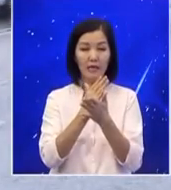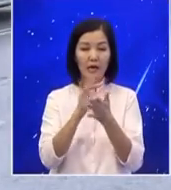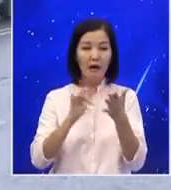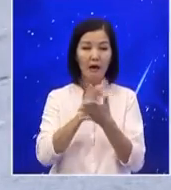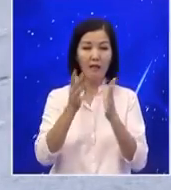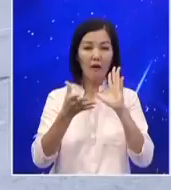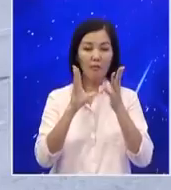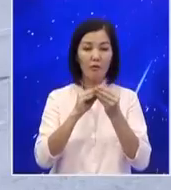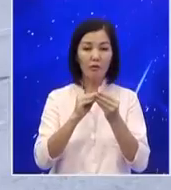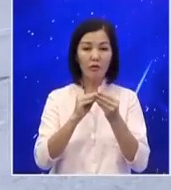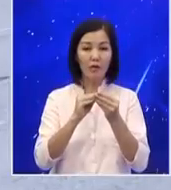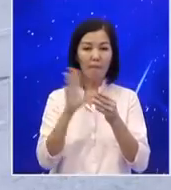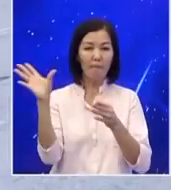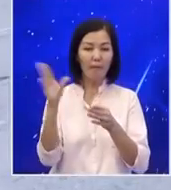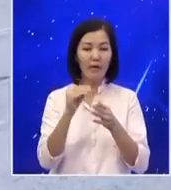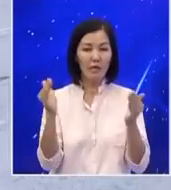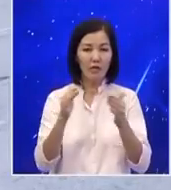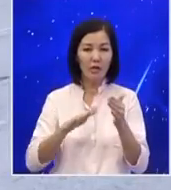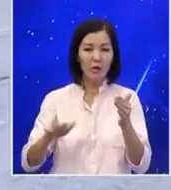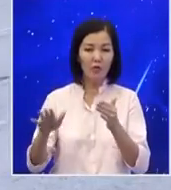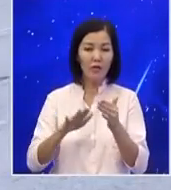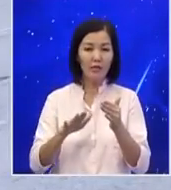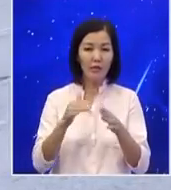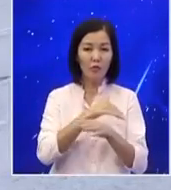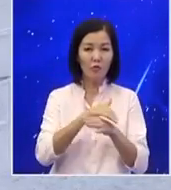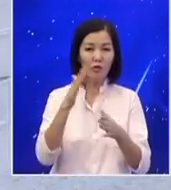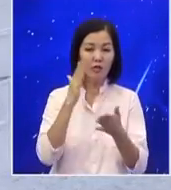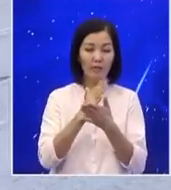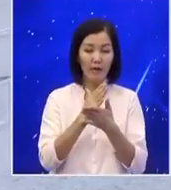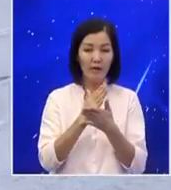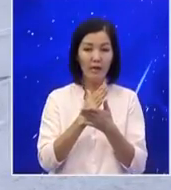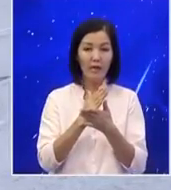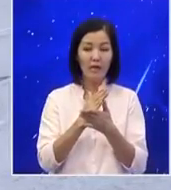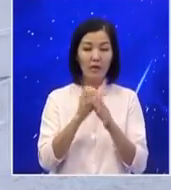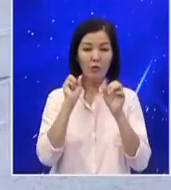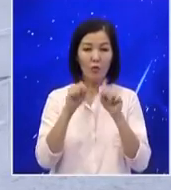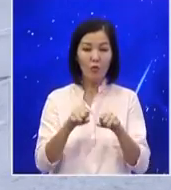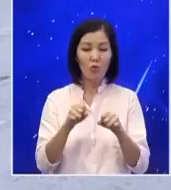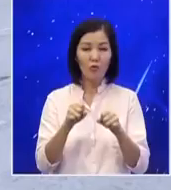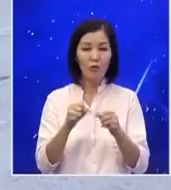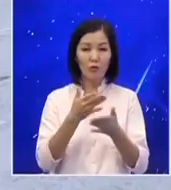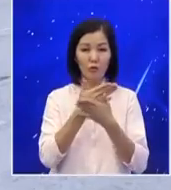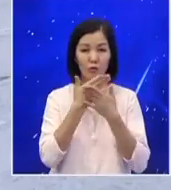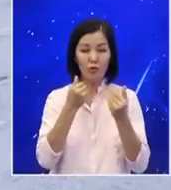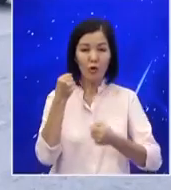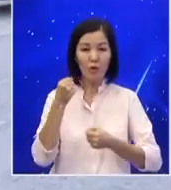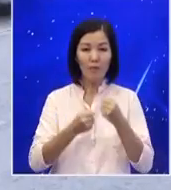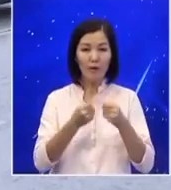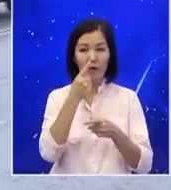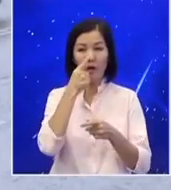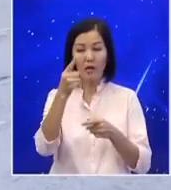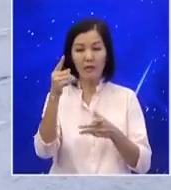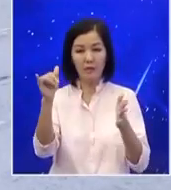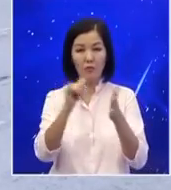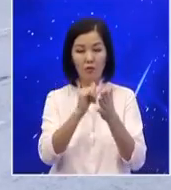бойынша бейнебақылау камерасы барлық шағын аудандарда, көшелерде бар. Сонымен қатар қол жетімсіз, яғни көлік бара алмайтын аумақтарға